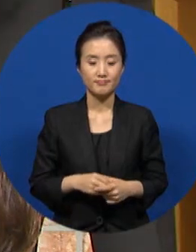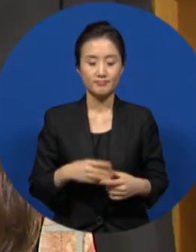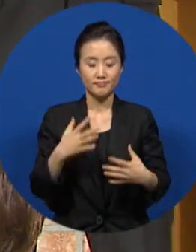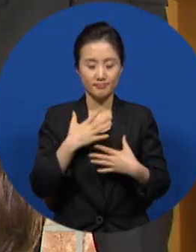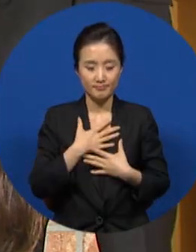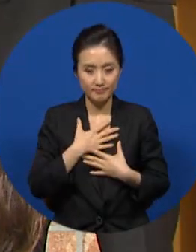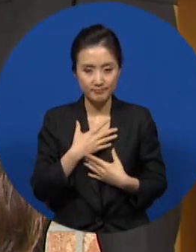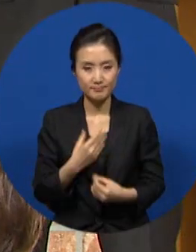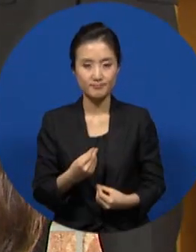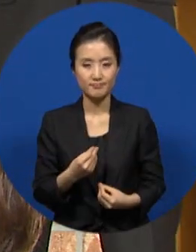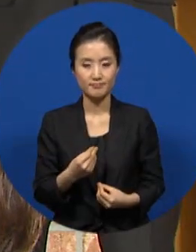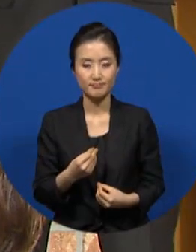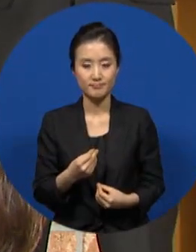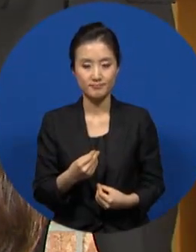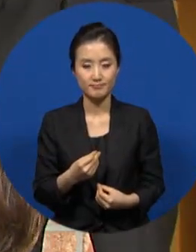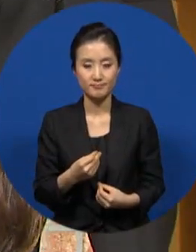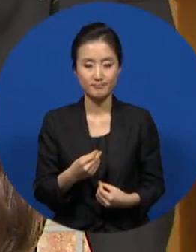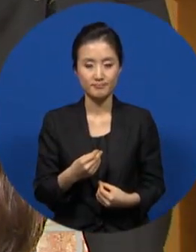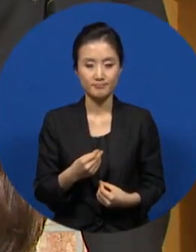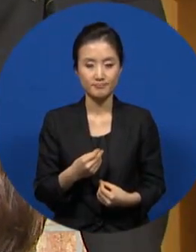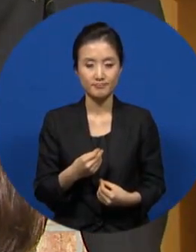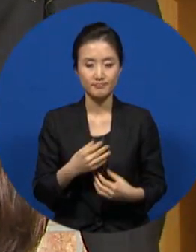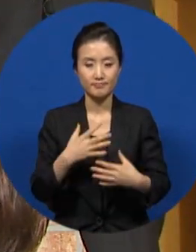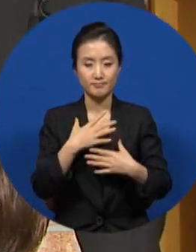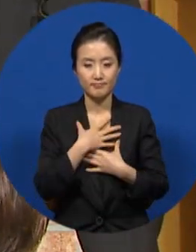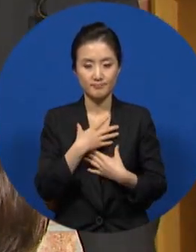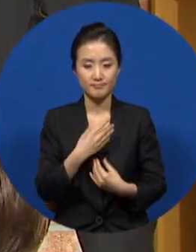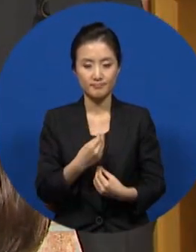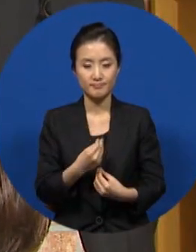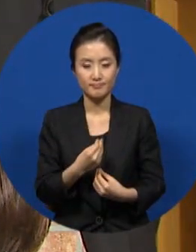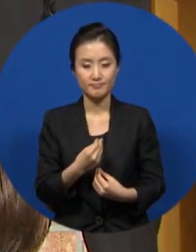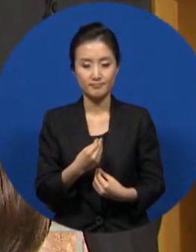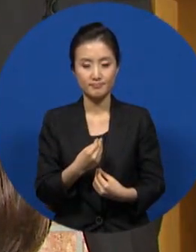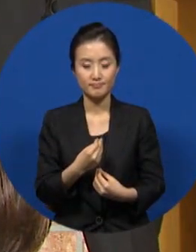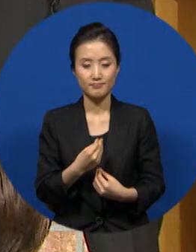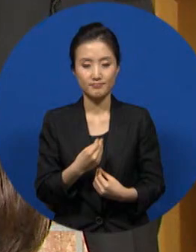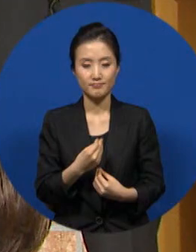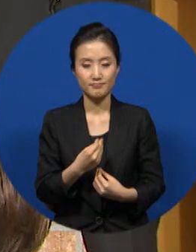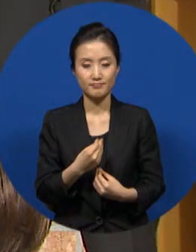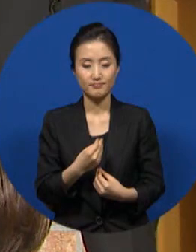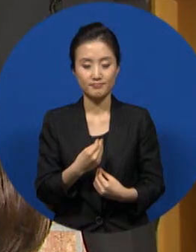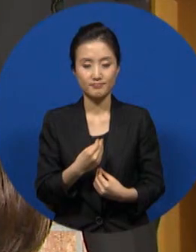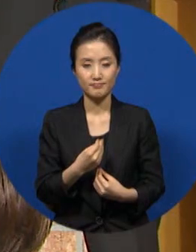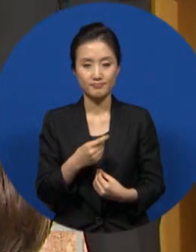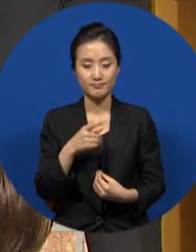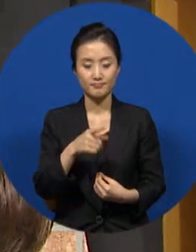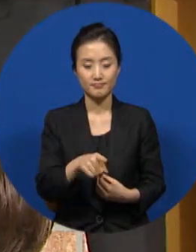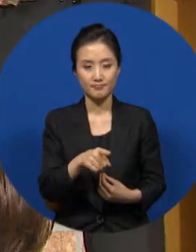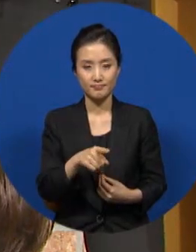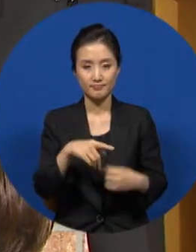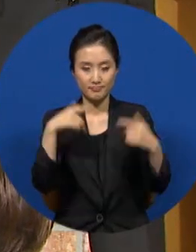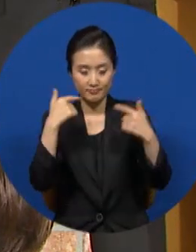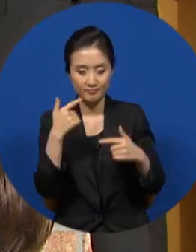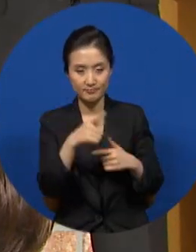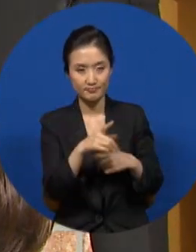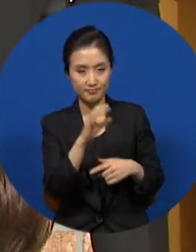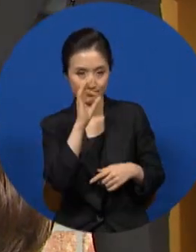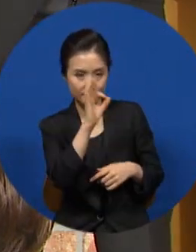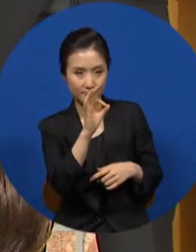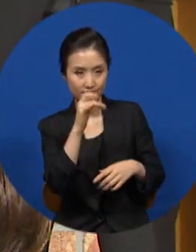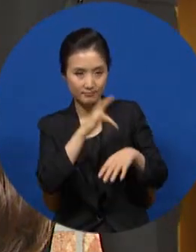분들은 늘 조심하자. 뇌경색, 뭐 뇌출혈, 특정한 시점을 탁 트리거 포인트라고 하는데 탁 건들면 그런 현상이 발생한다는